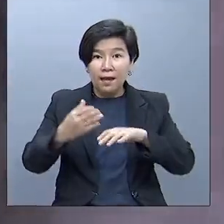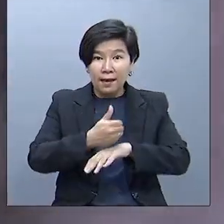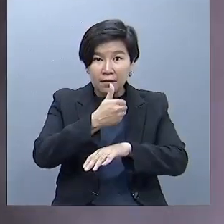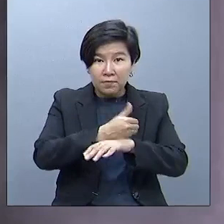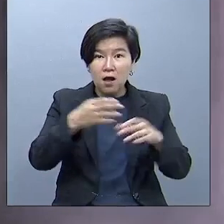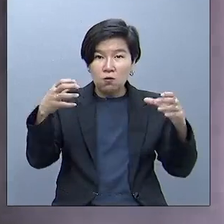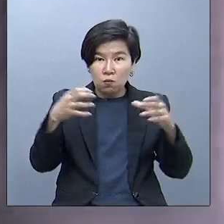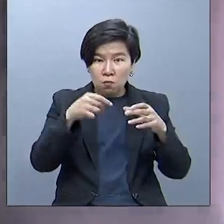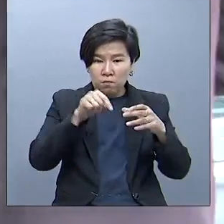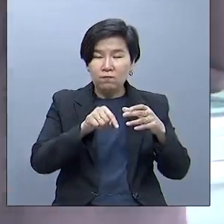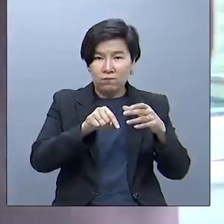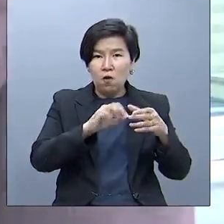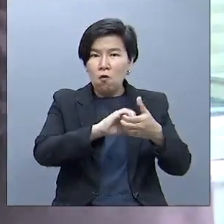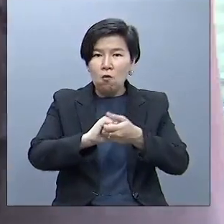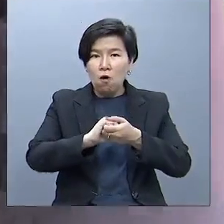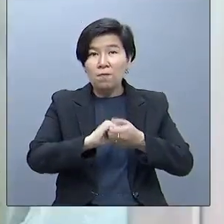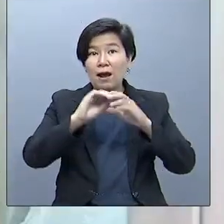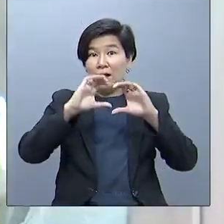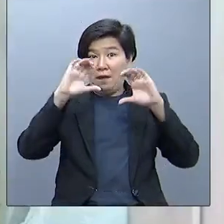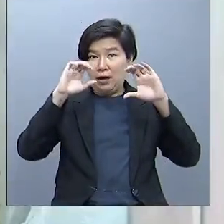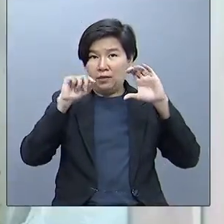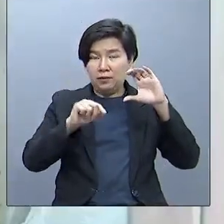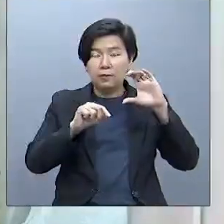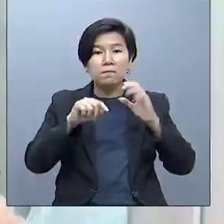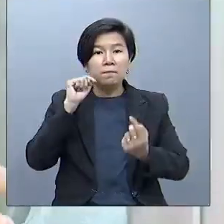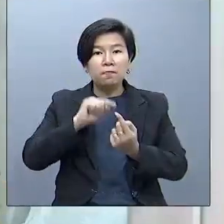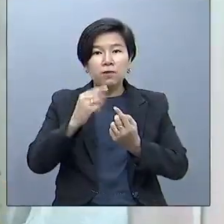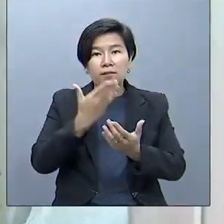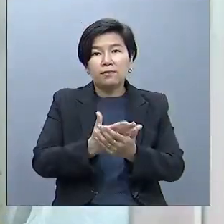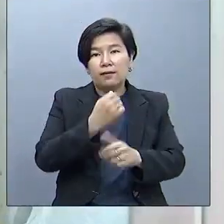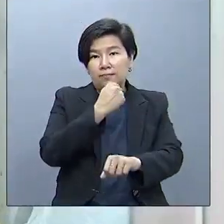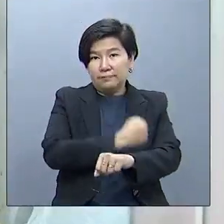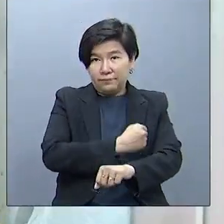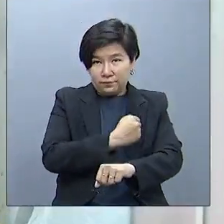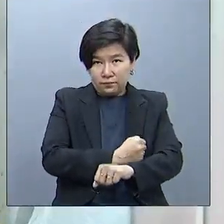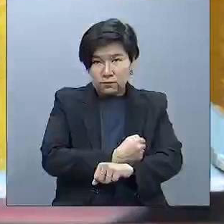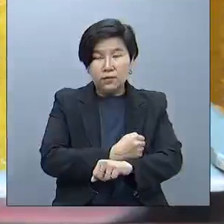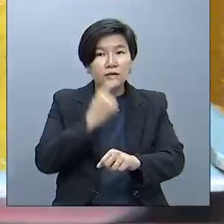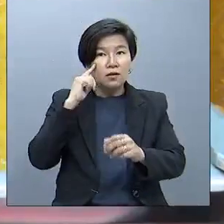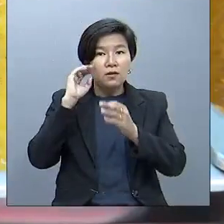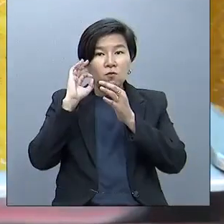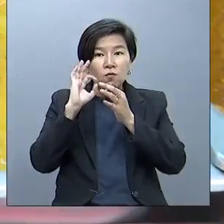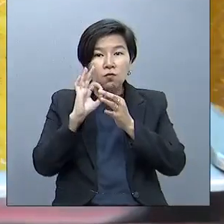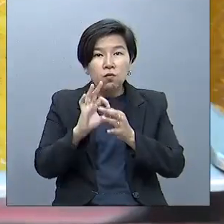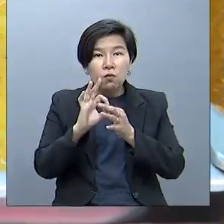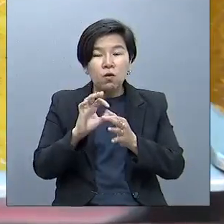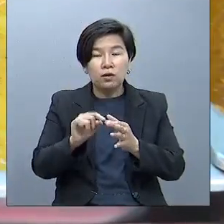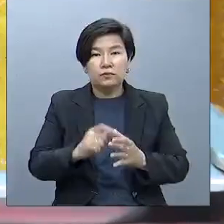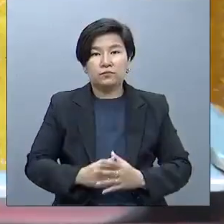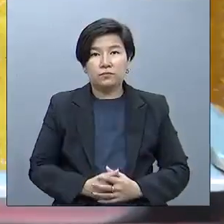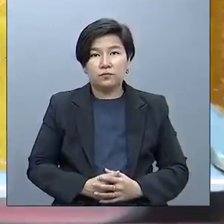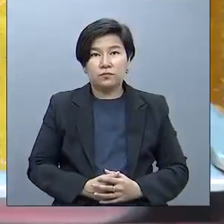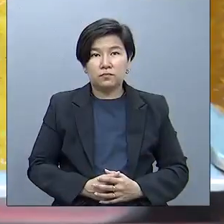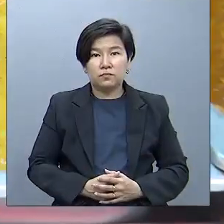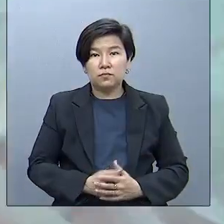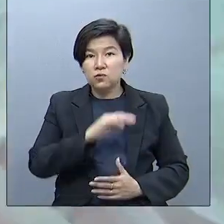นการจัดตงรฐบาลลัษณะร่วมกนอย่างหน่งนั่กคือเรื่องขค่าแรงค่ะเกิดคามตัวลว่า ค่าแรงถ้าปรบ